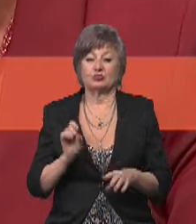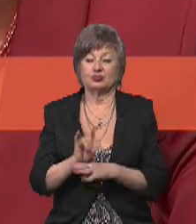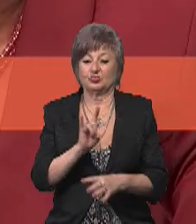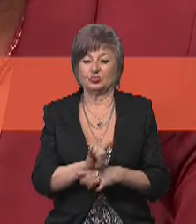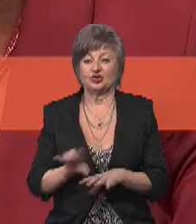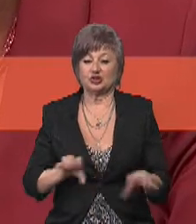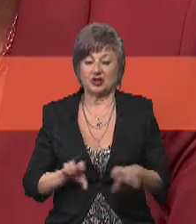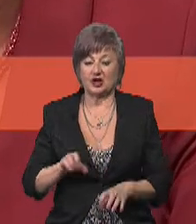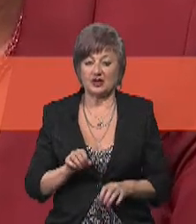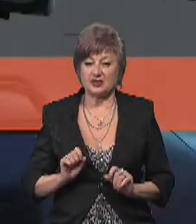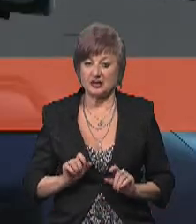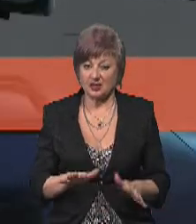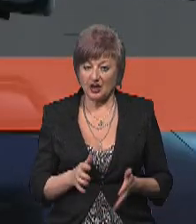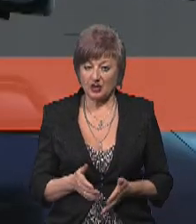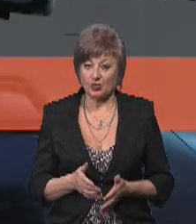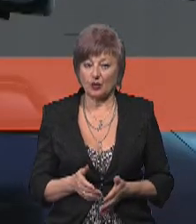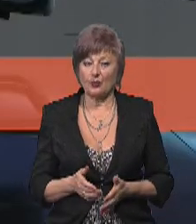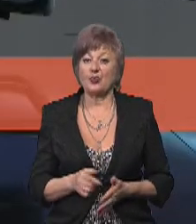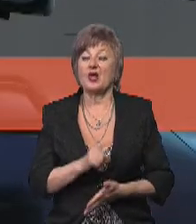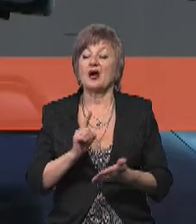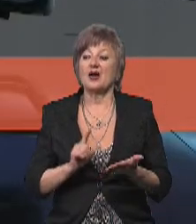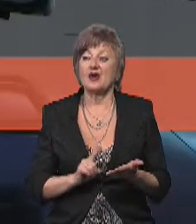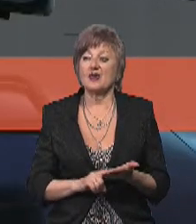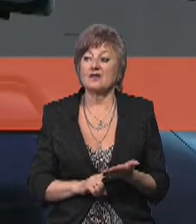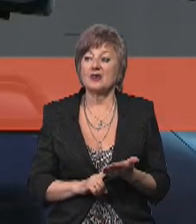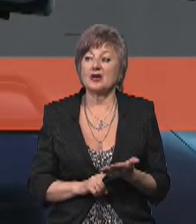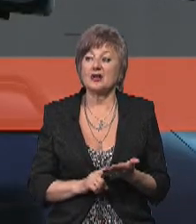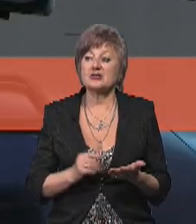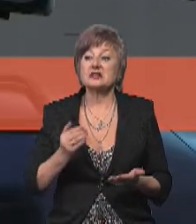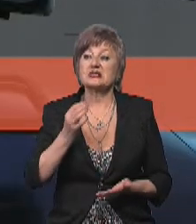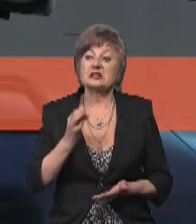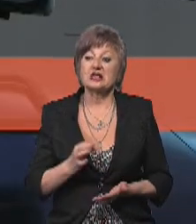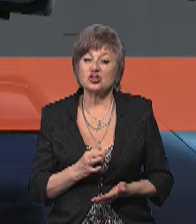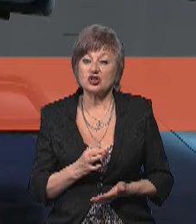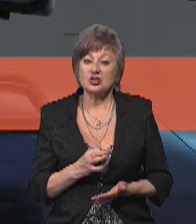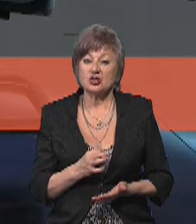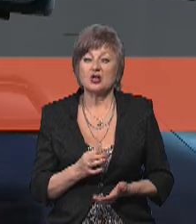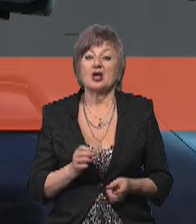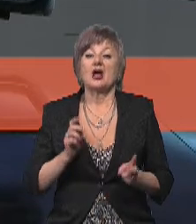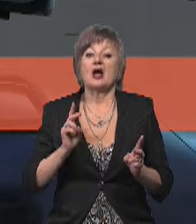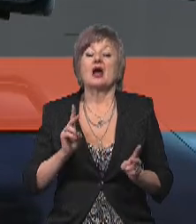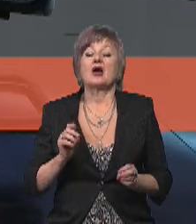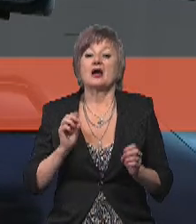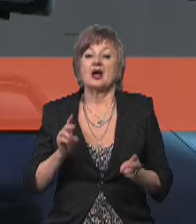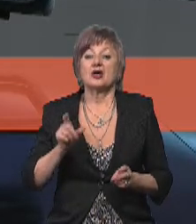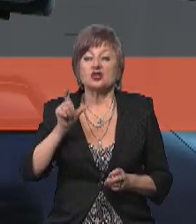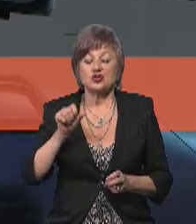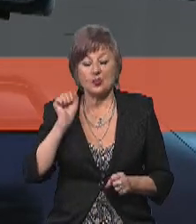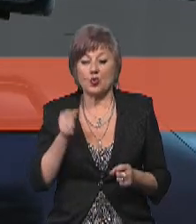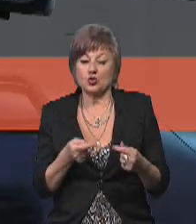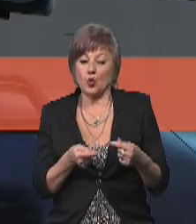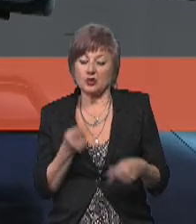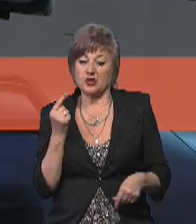так? Так. Пані Марина, в мене до вас отаке питання. Ви як фахівчиня, от скажіть, будь ласка, за якими ознаками можуть люди